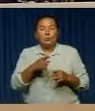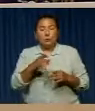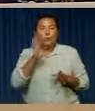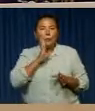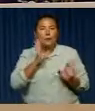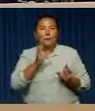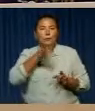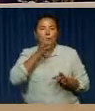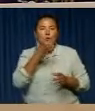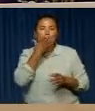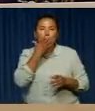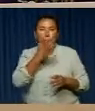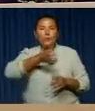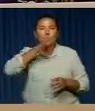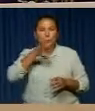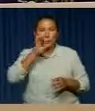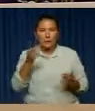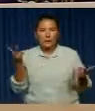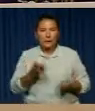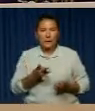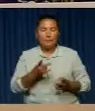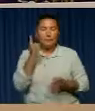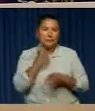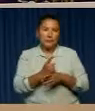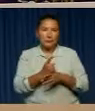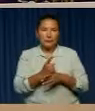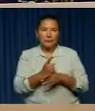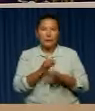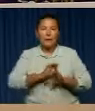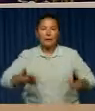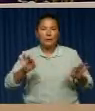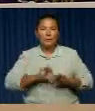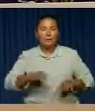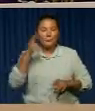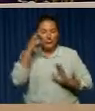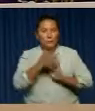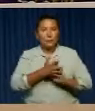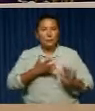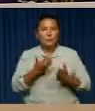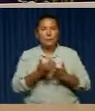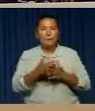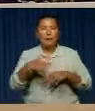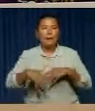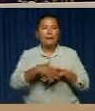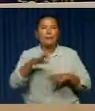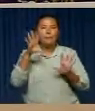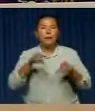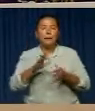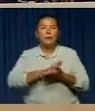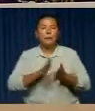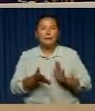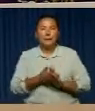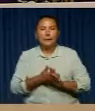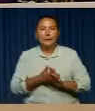айталамыз. Жылы су болсын да ол ішінде. Міндетті түрде жаңа сіздің айтып отырған мен түсініп отырым, неге екен? Себебі халықтың барлығы жаңағы осы